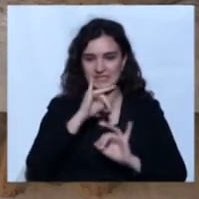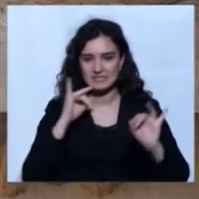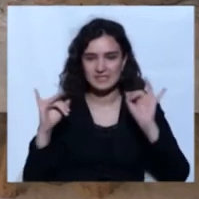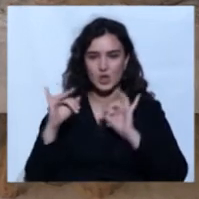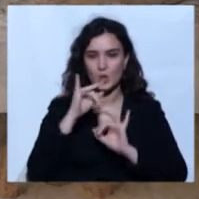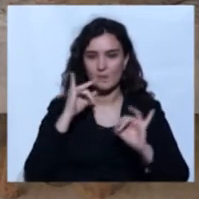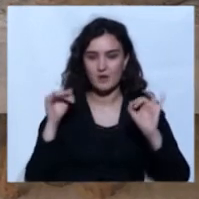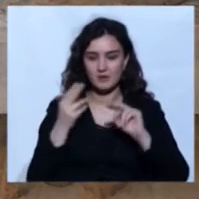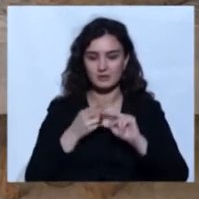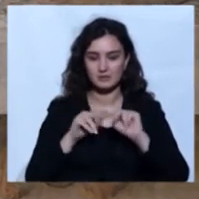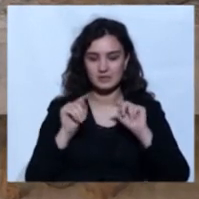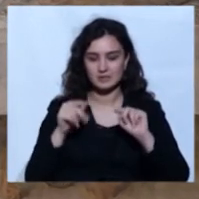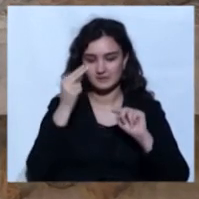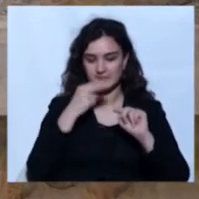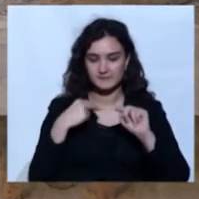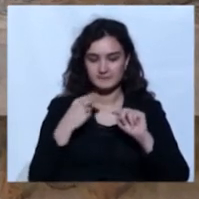რომელიც